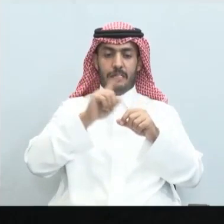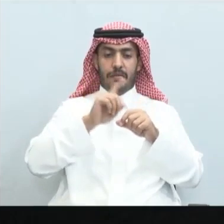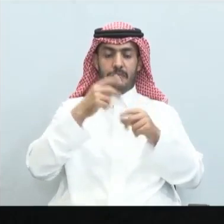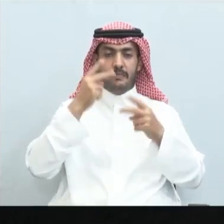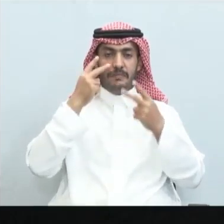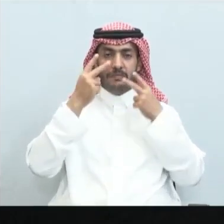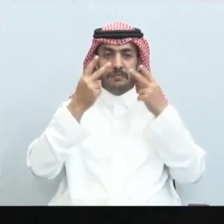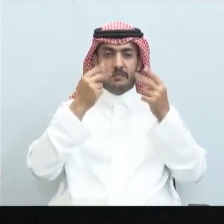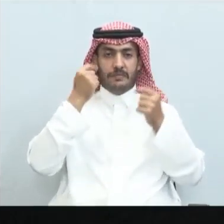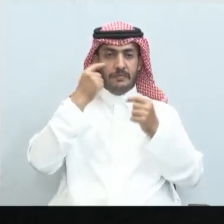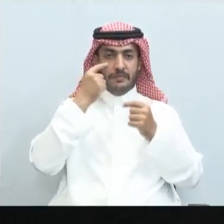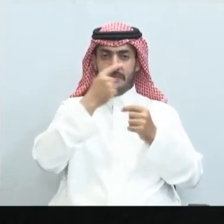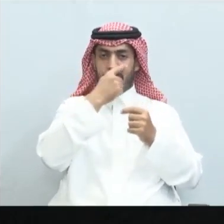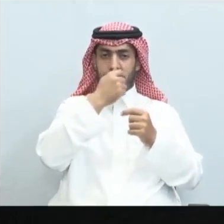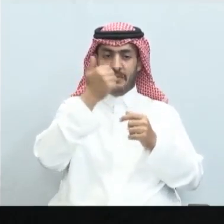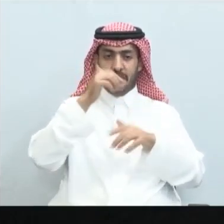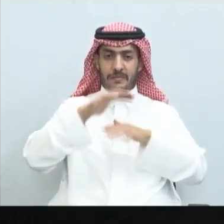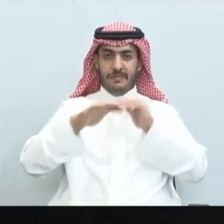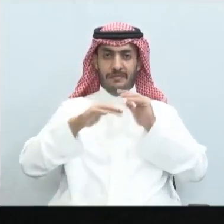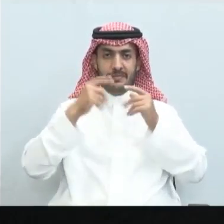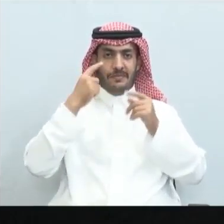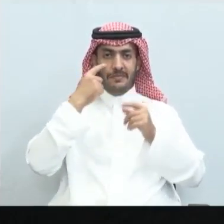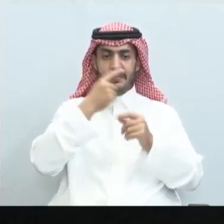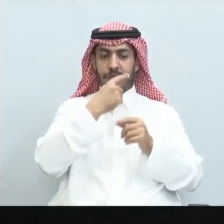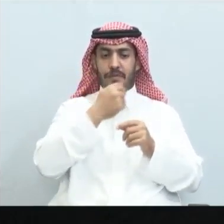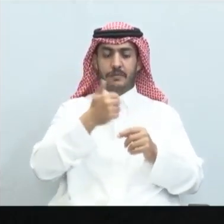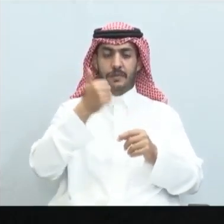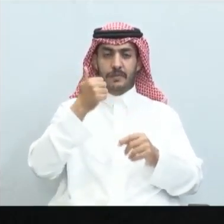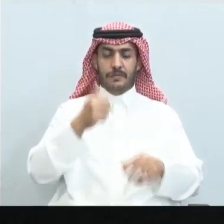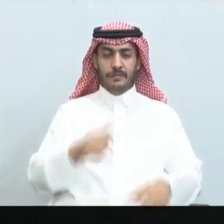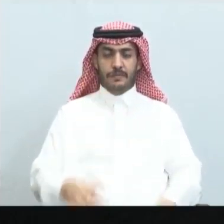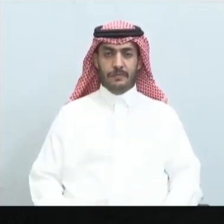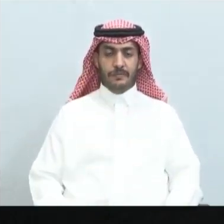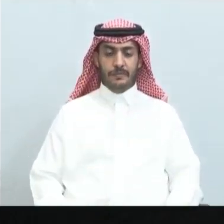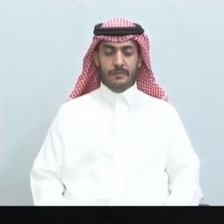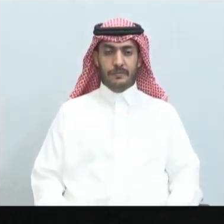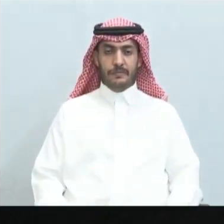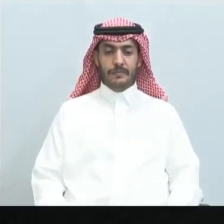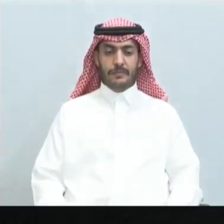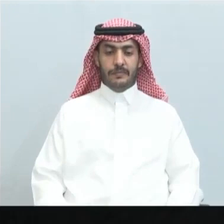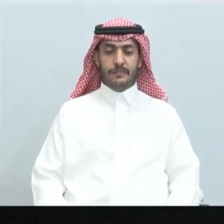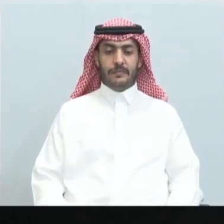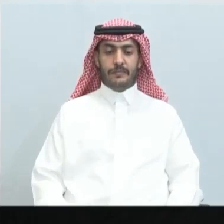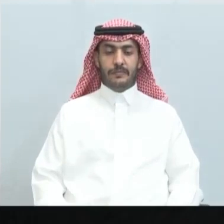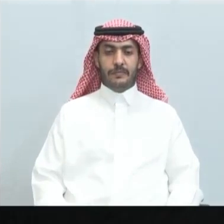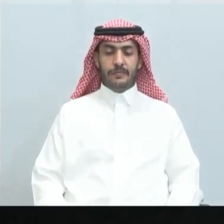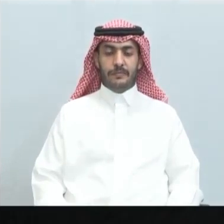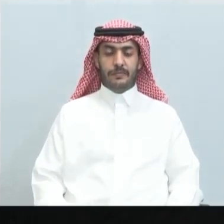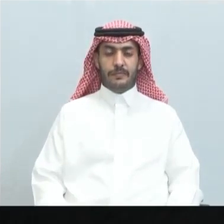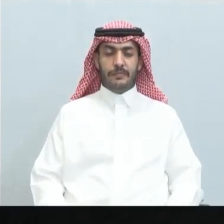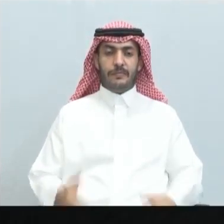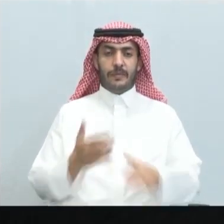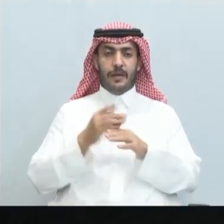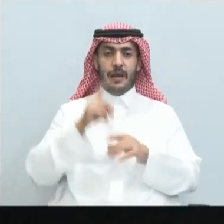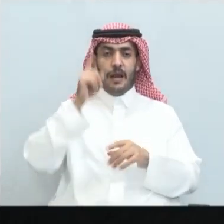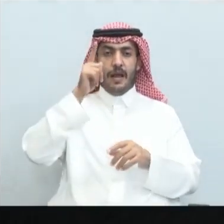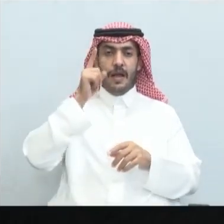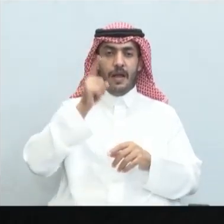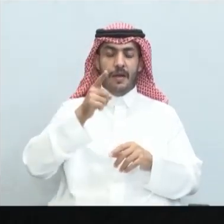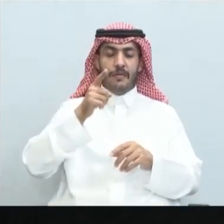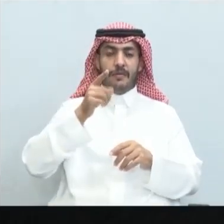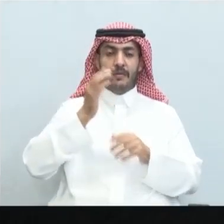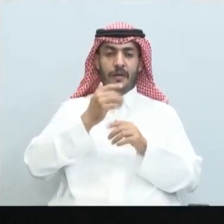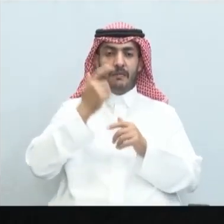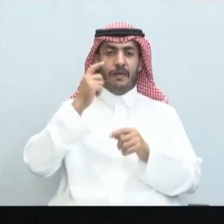لاحظ من خلال الحواس الخمسه التي حنا نستخدمها في حياتنا ولذلك امرنا الله سبحانه